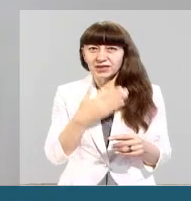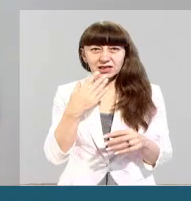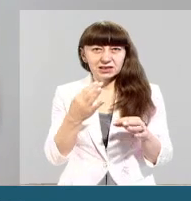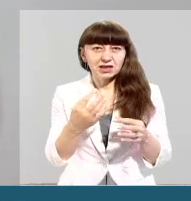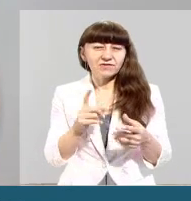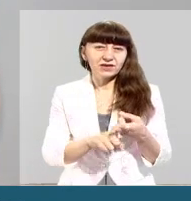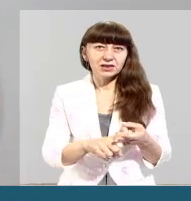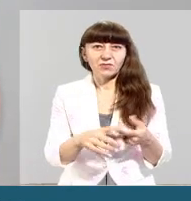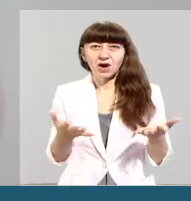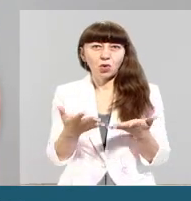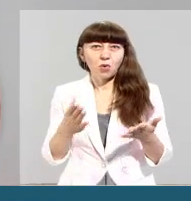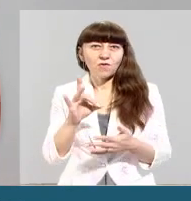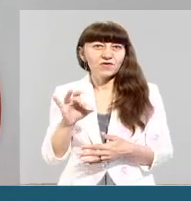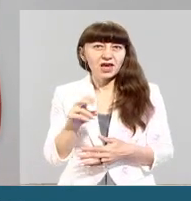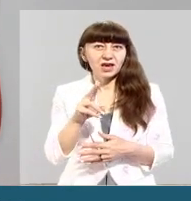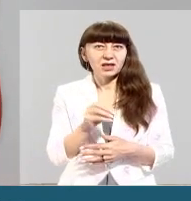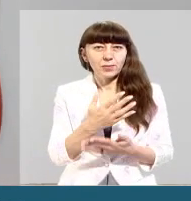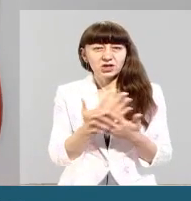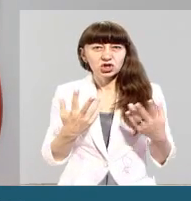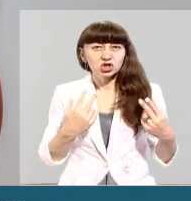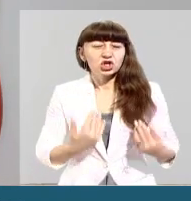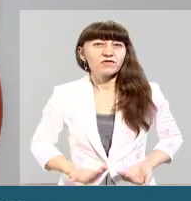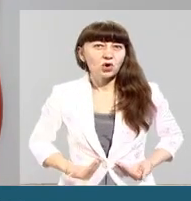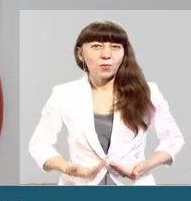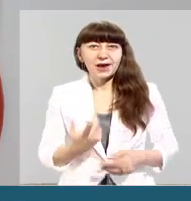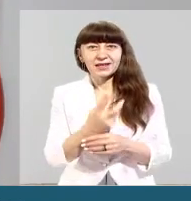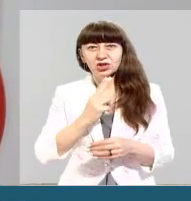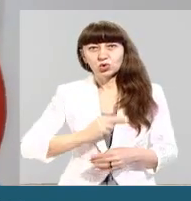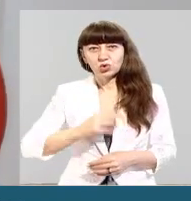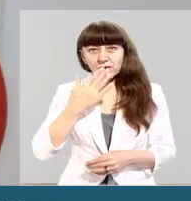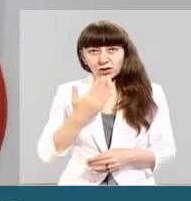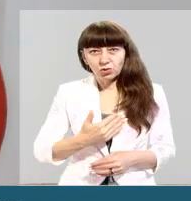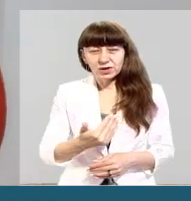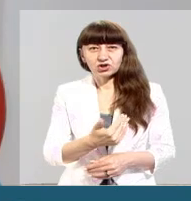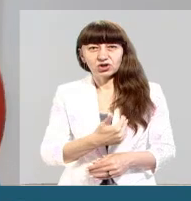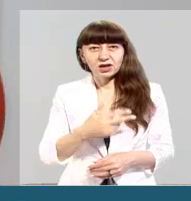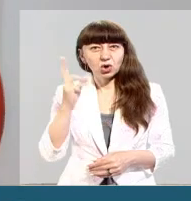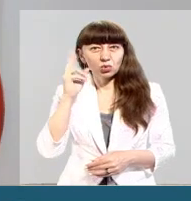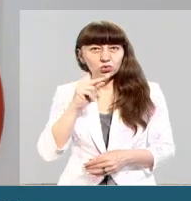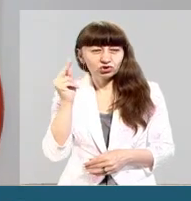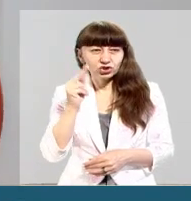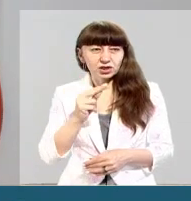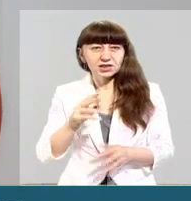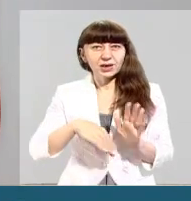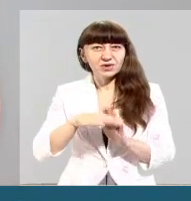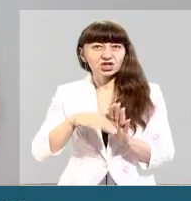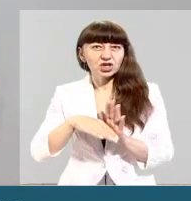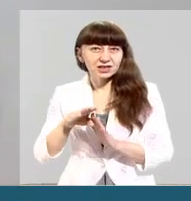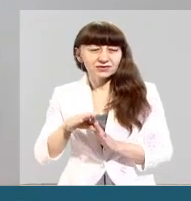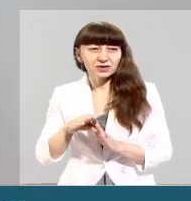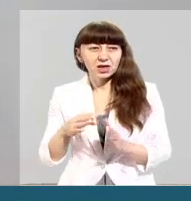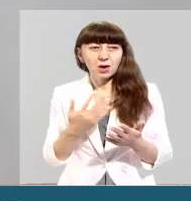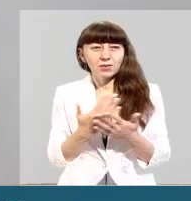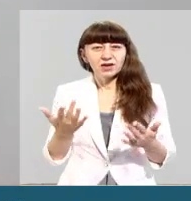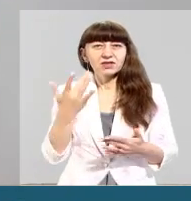в каком веке мы, наверное, живем, это прежде всего трудолюбие, это желание учиться, самосовершенствование, то есть вот мы